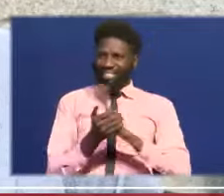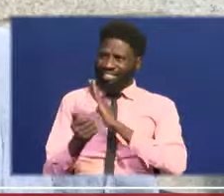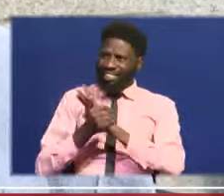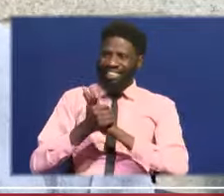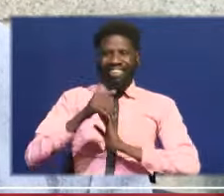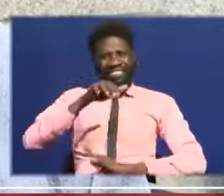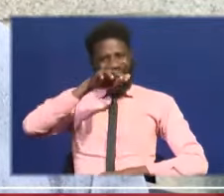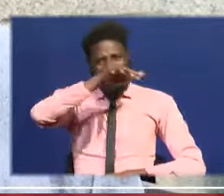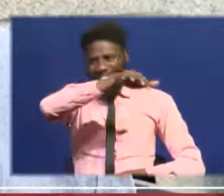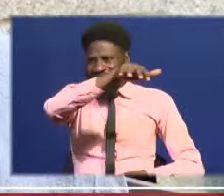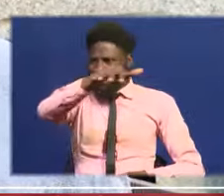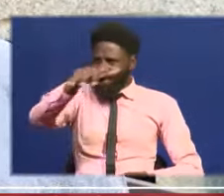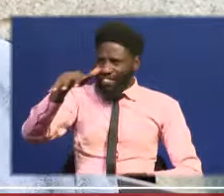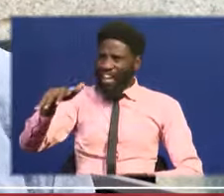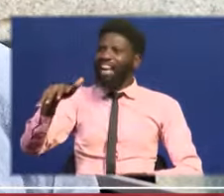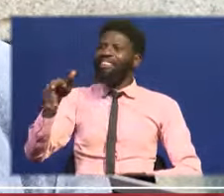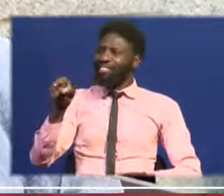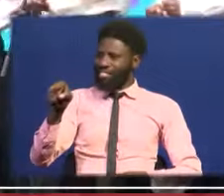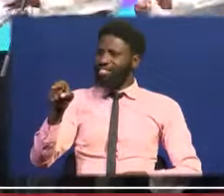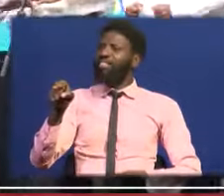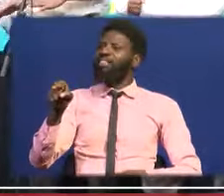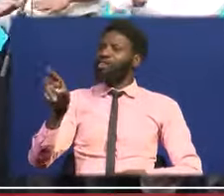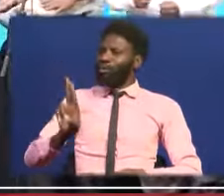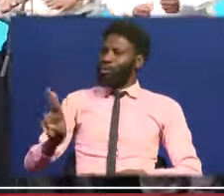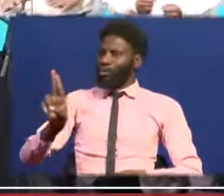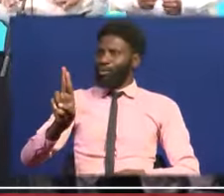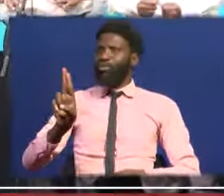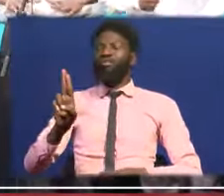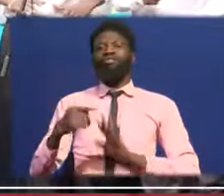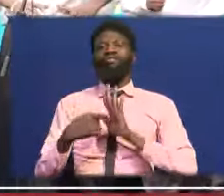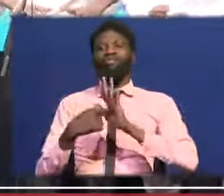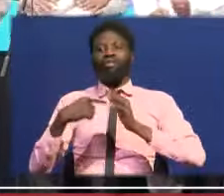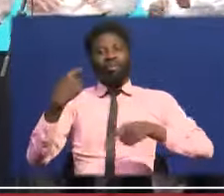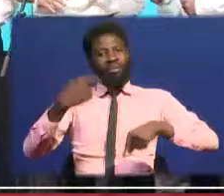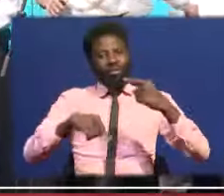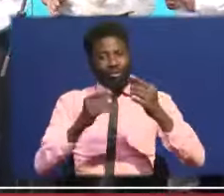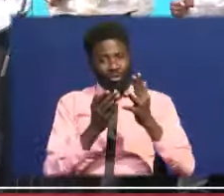know, evangelizing the word of God through the church choirs.